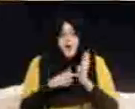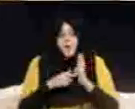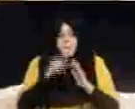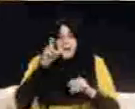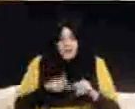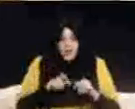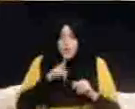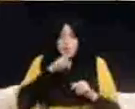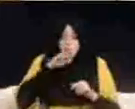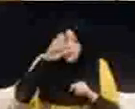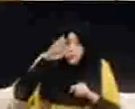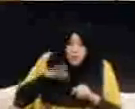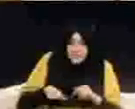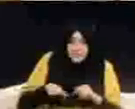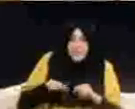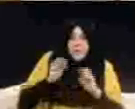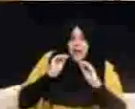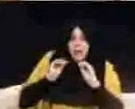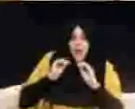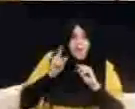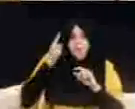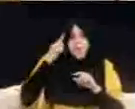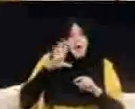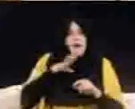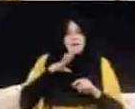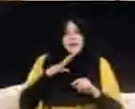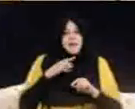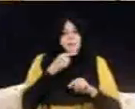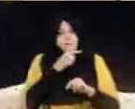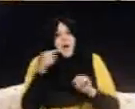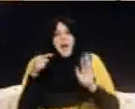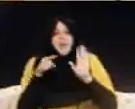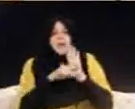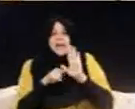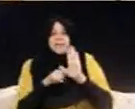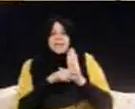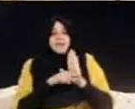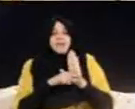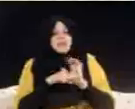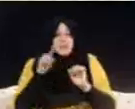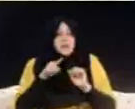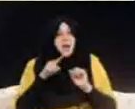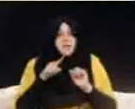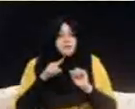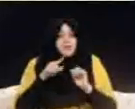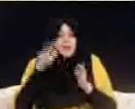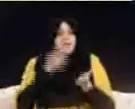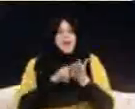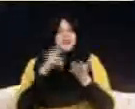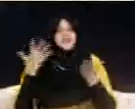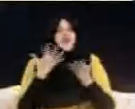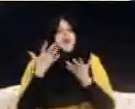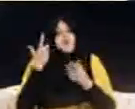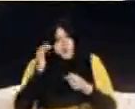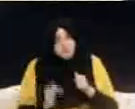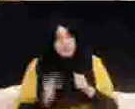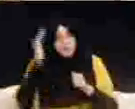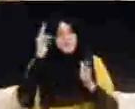ولها آثارها في الكبر، ولها مسارها التي يمشي عليها الإنسان في مراحل